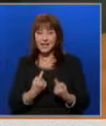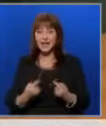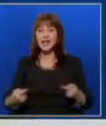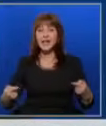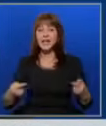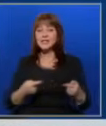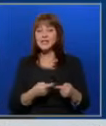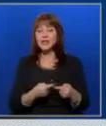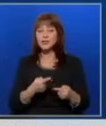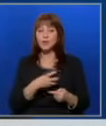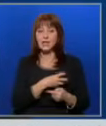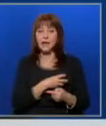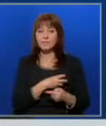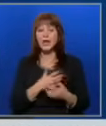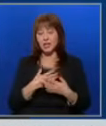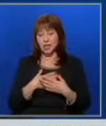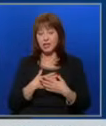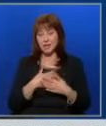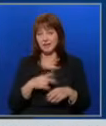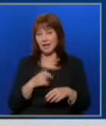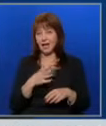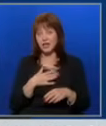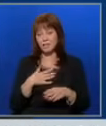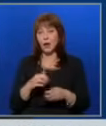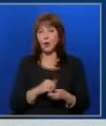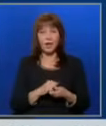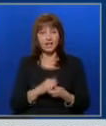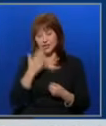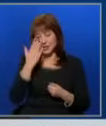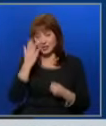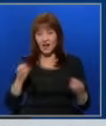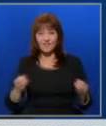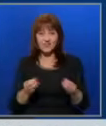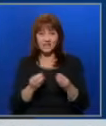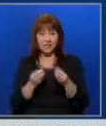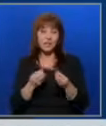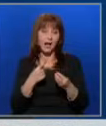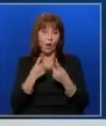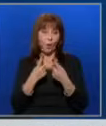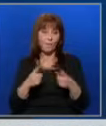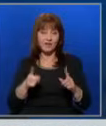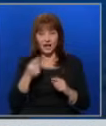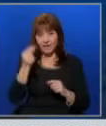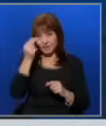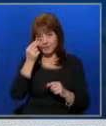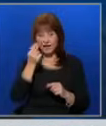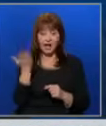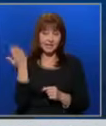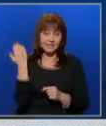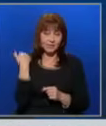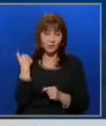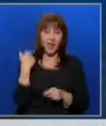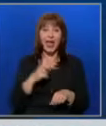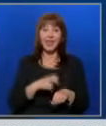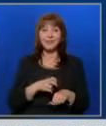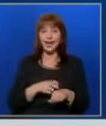ГЕРБ по места. Да, има такава коалиция. Истината е, че Възраждане управлява България. Зад колисно. Денков ми се